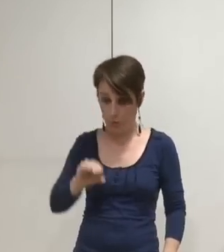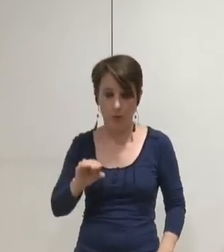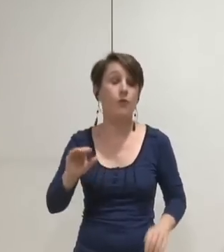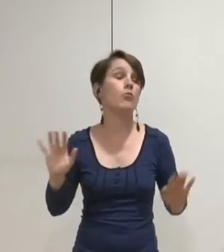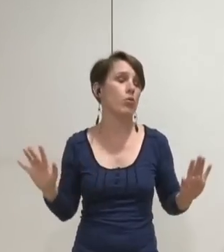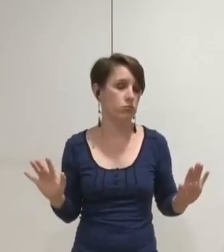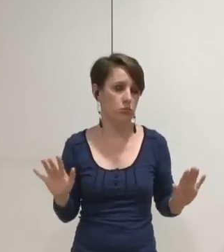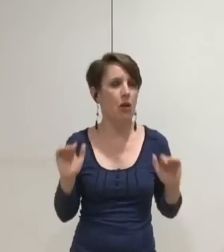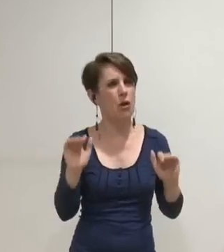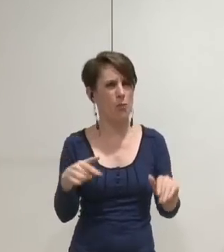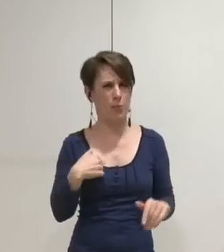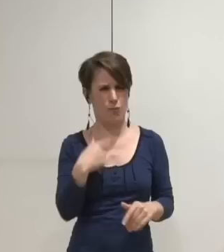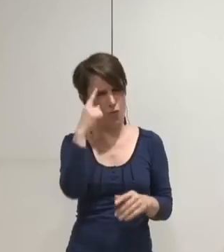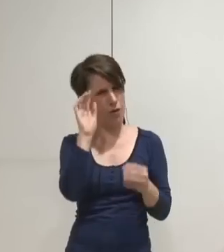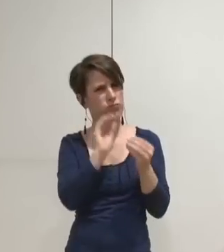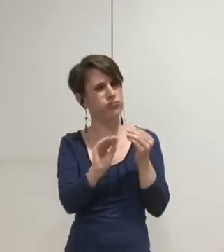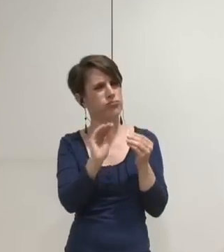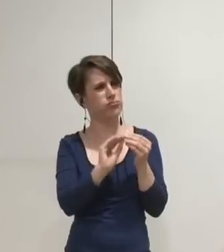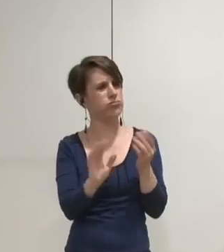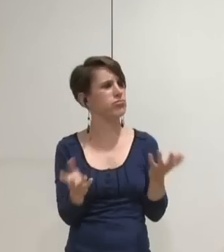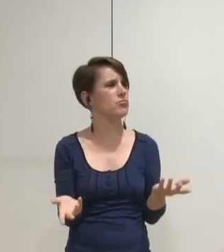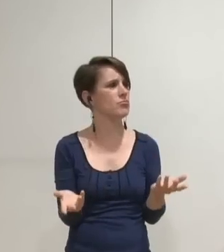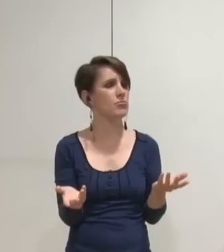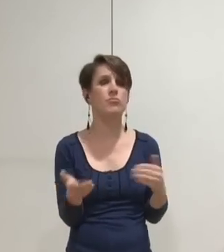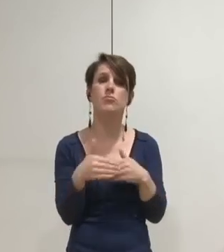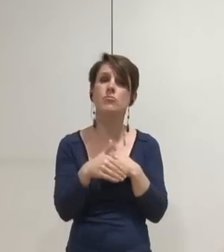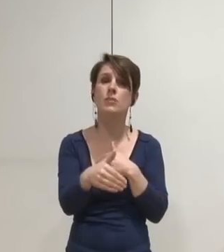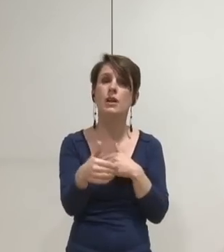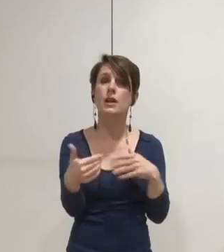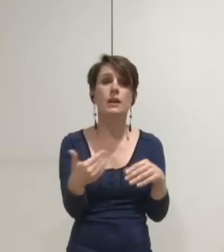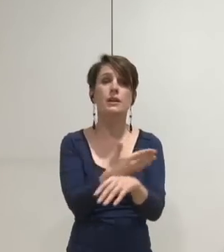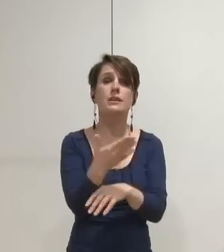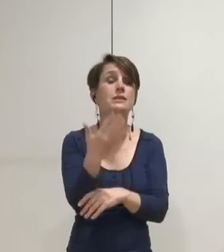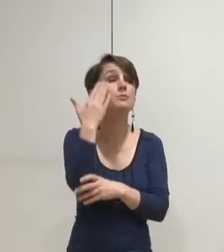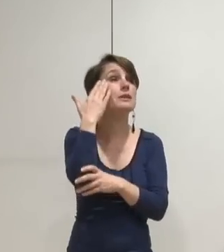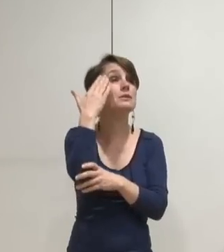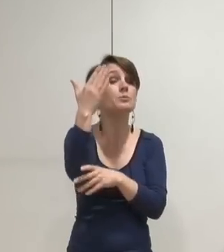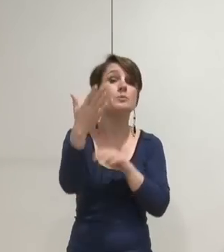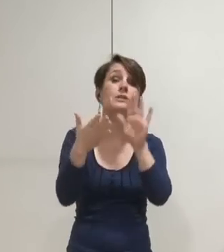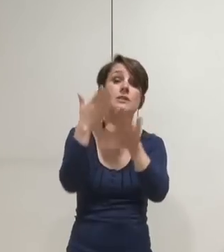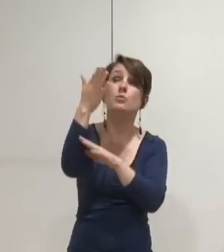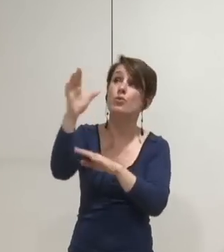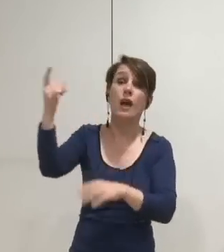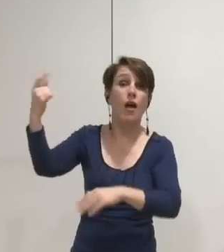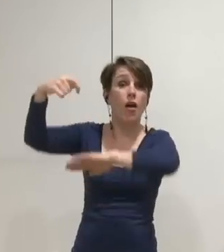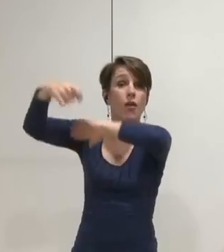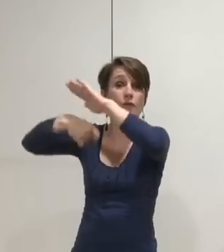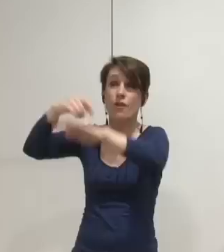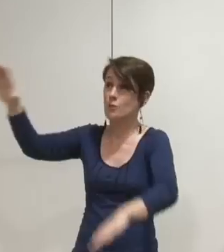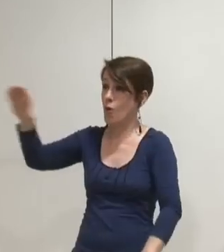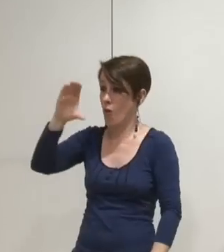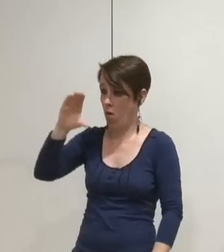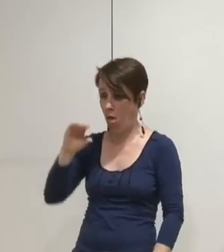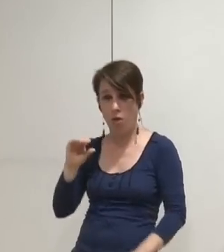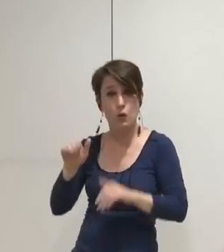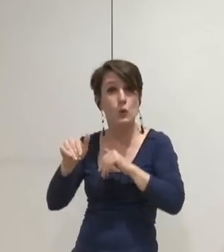poser une question très simple que va-t-il se passer si ces financement continue à baisser vous allez abandonner certaines